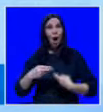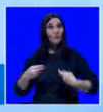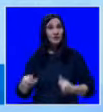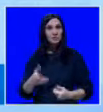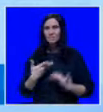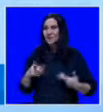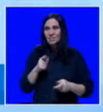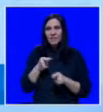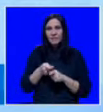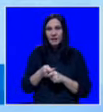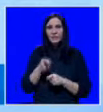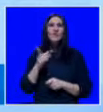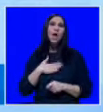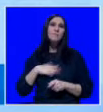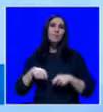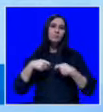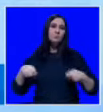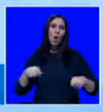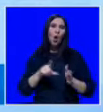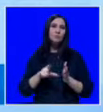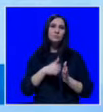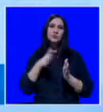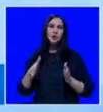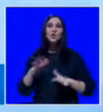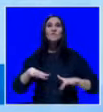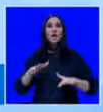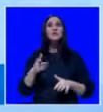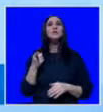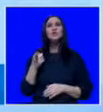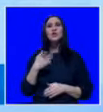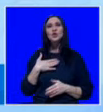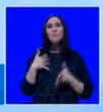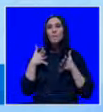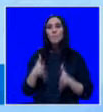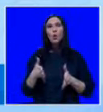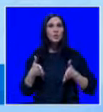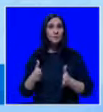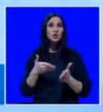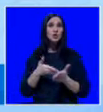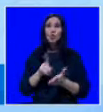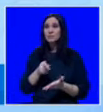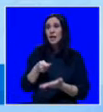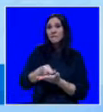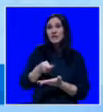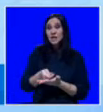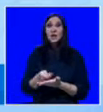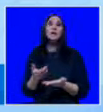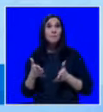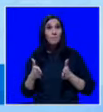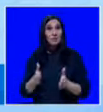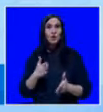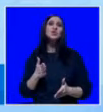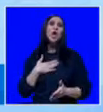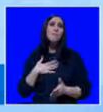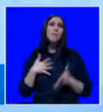ние не ги направихме, което пък има дългосрочно влияние в това, че имаме по-лоши пътчета, защото не сме инвестирали в пътчета, върху това, че имаме по-лоша